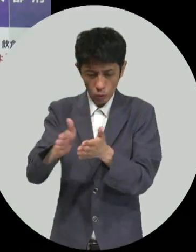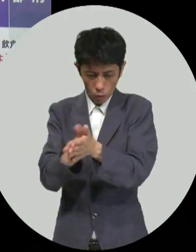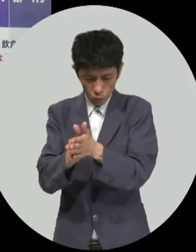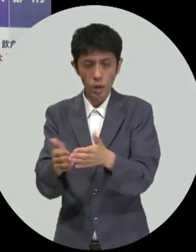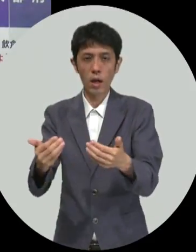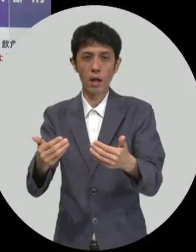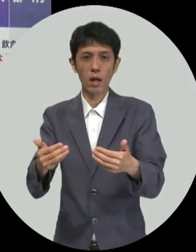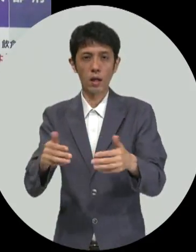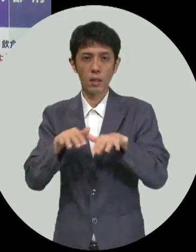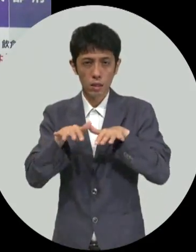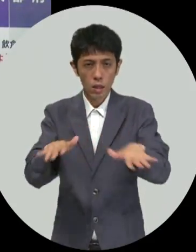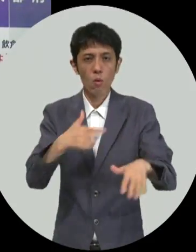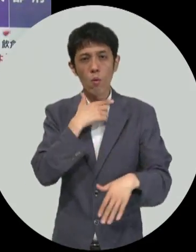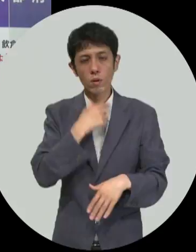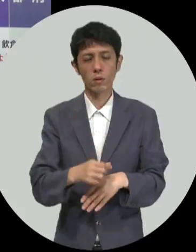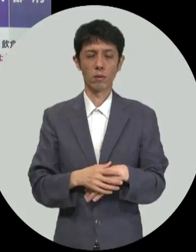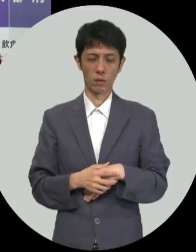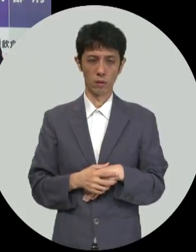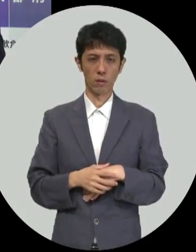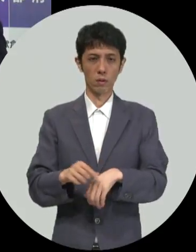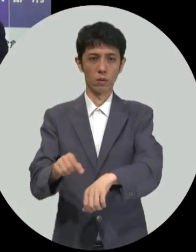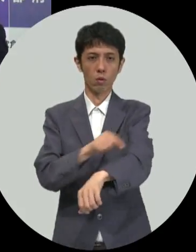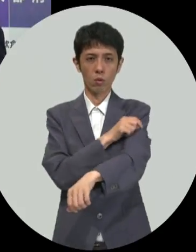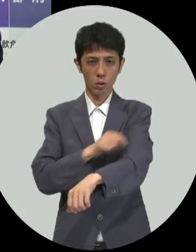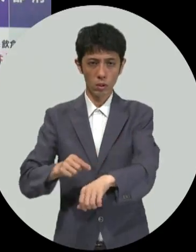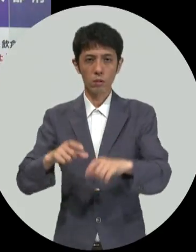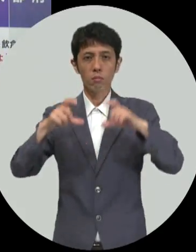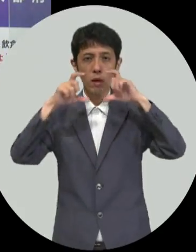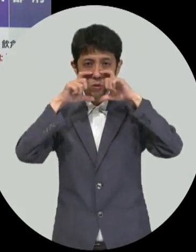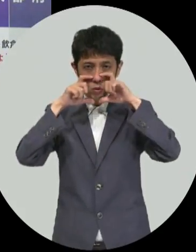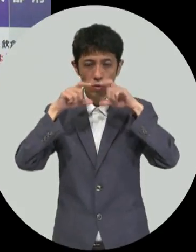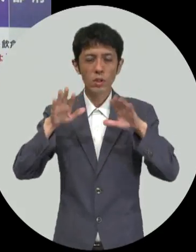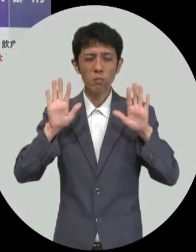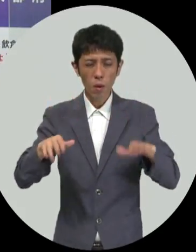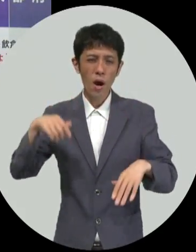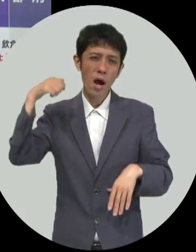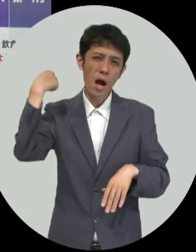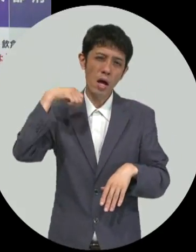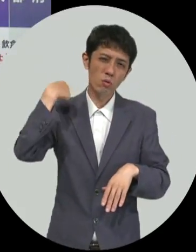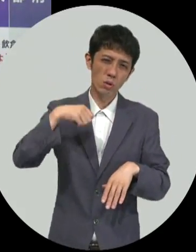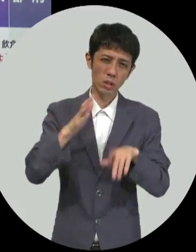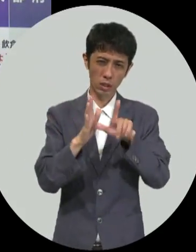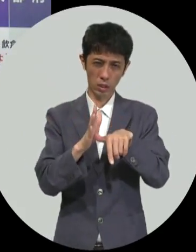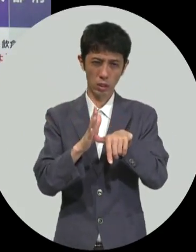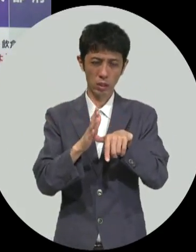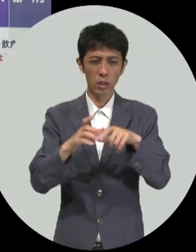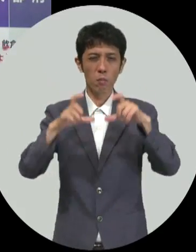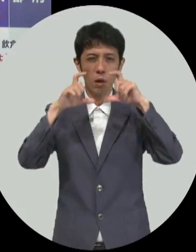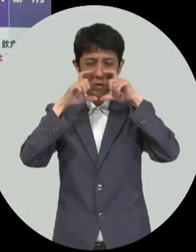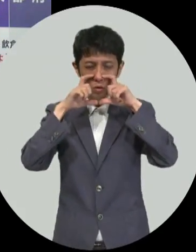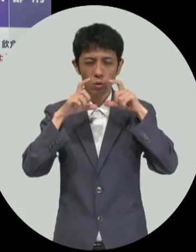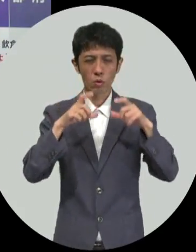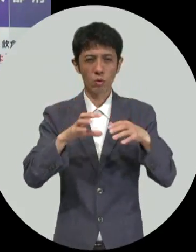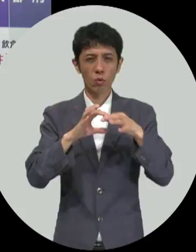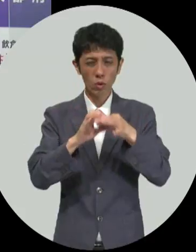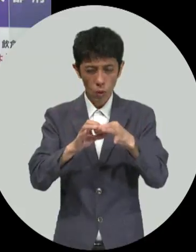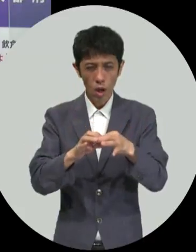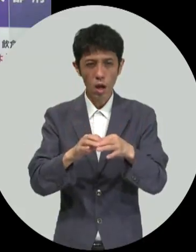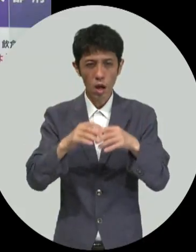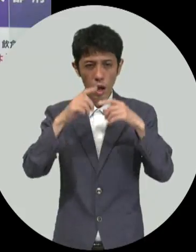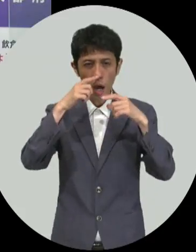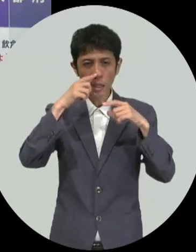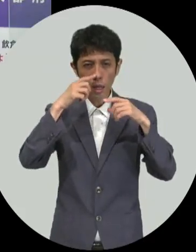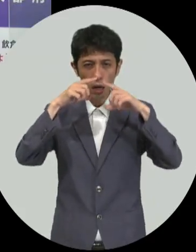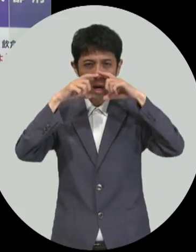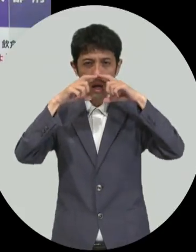マスクにつきましてはやはり猛暑が続くようなこの暑い季節になっているので、マスクの着用について、非常に鼻が